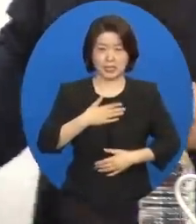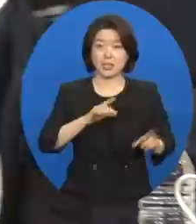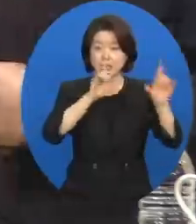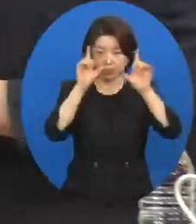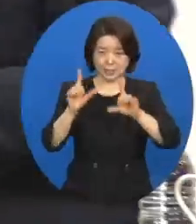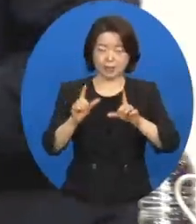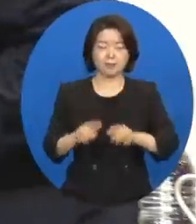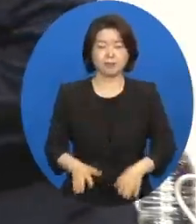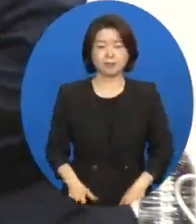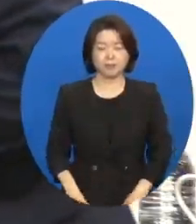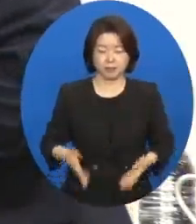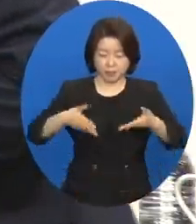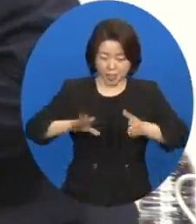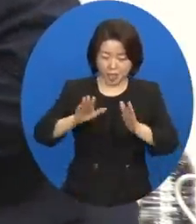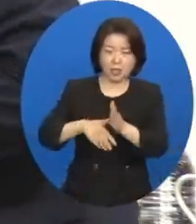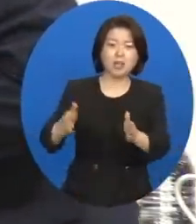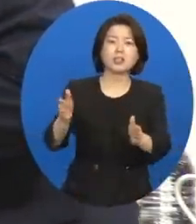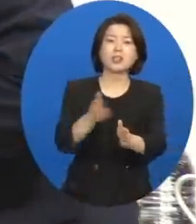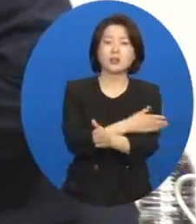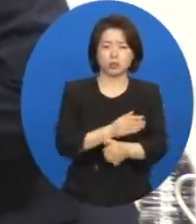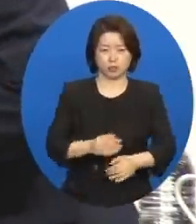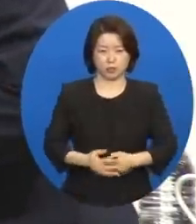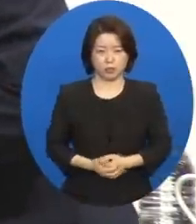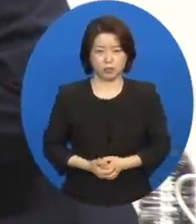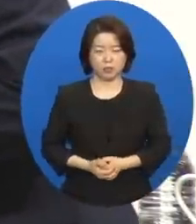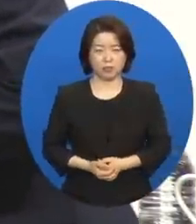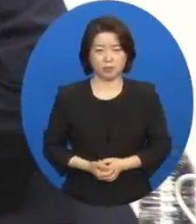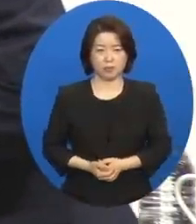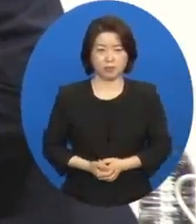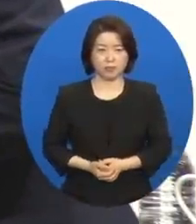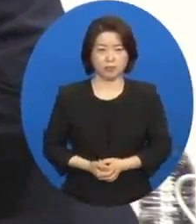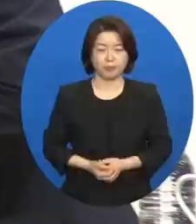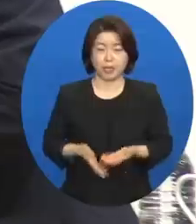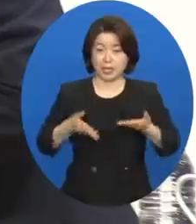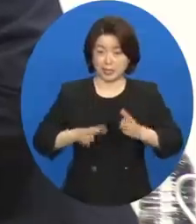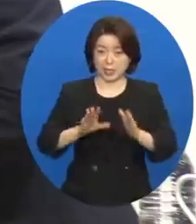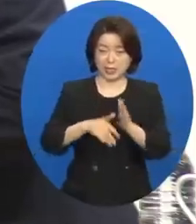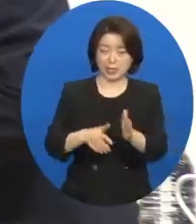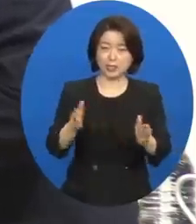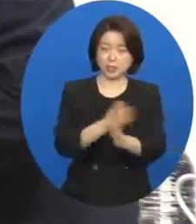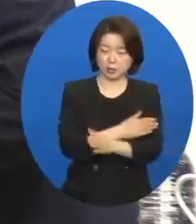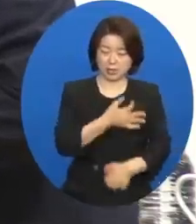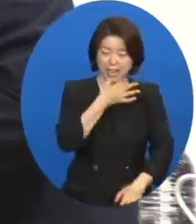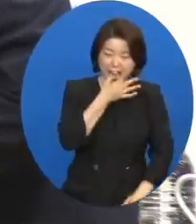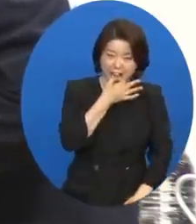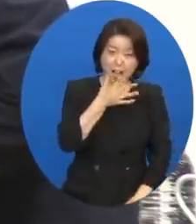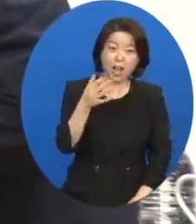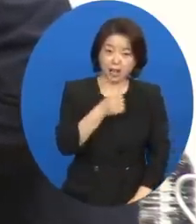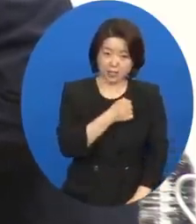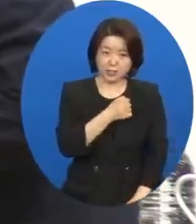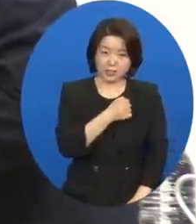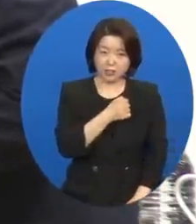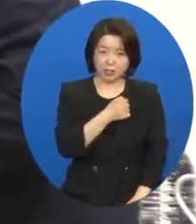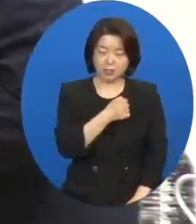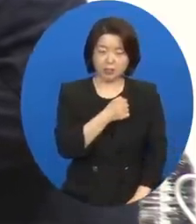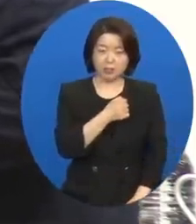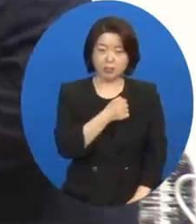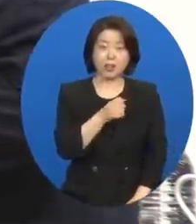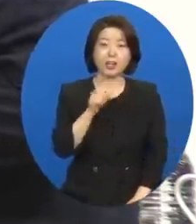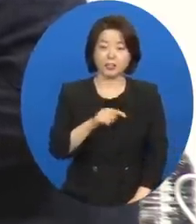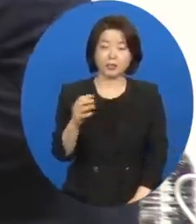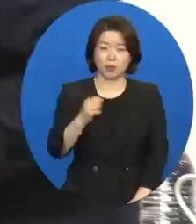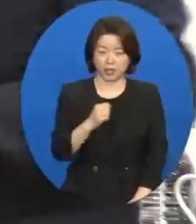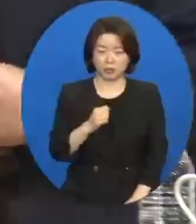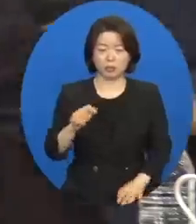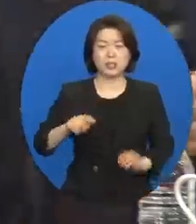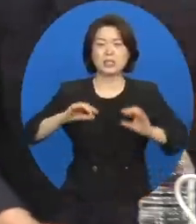우리는 태생적으로 이 태생적인 욕구, 태생적 욕구를 가지고 우리는